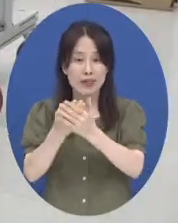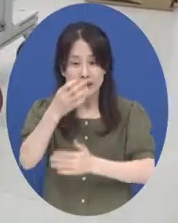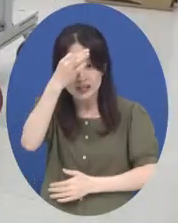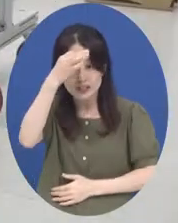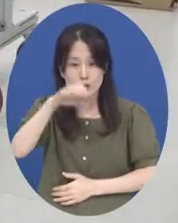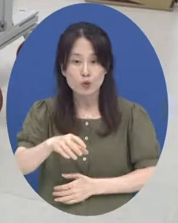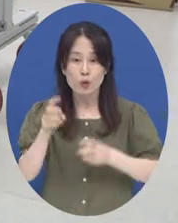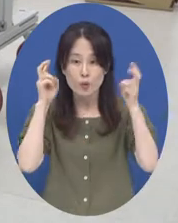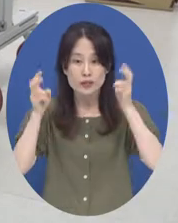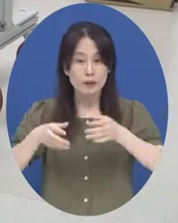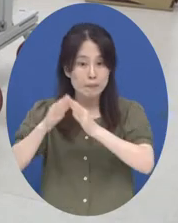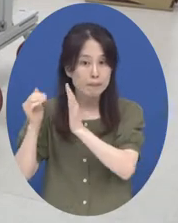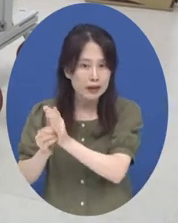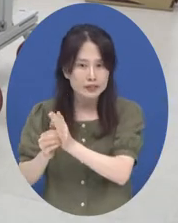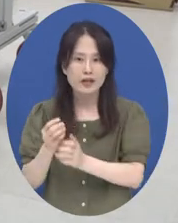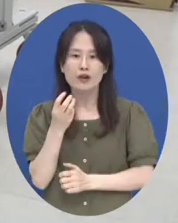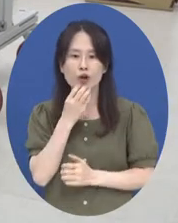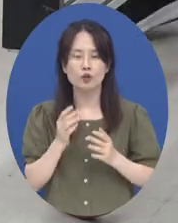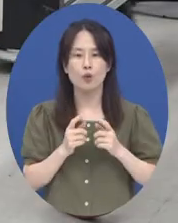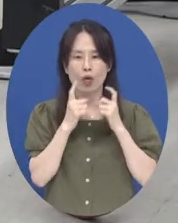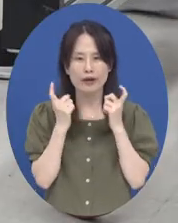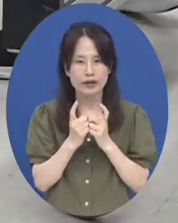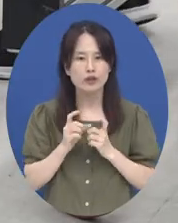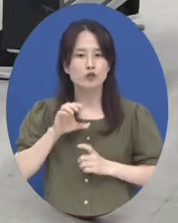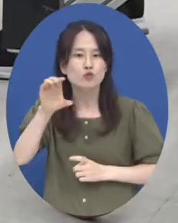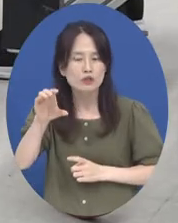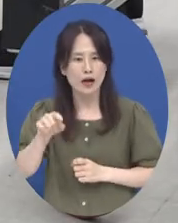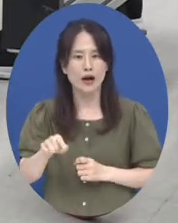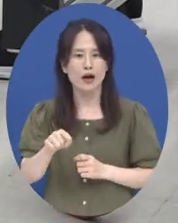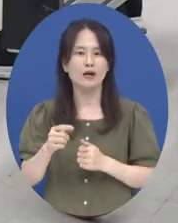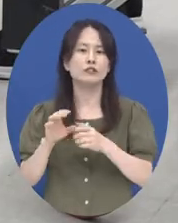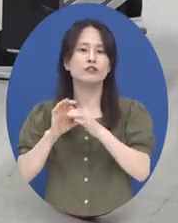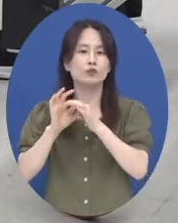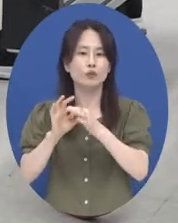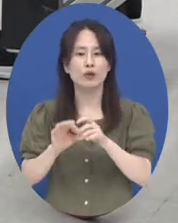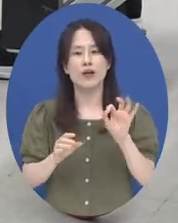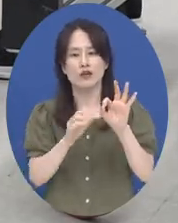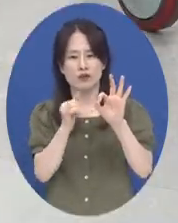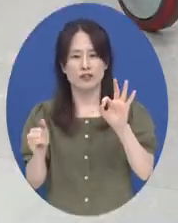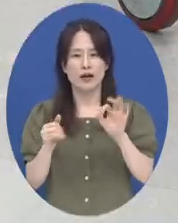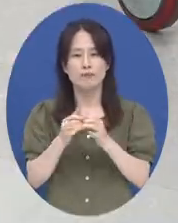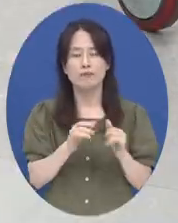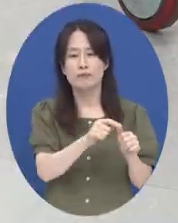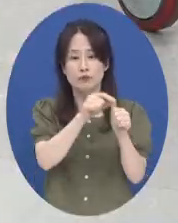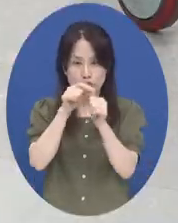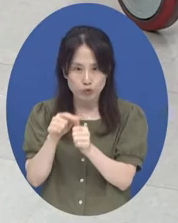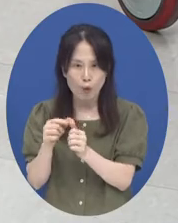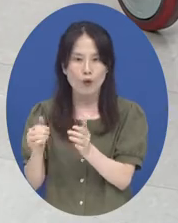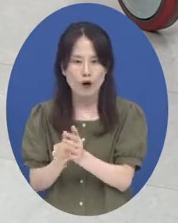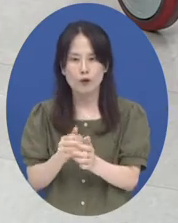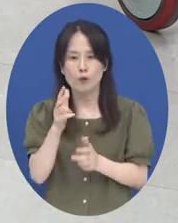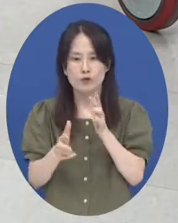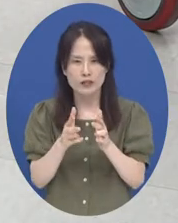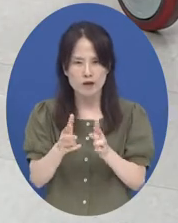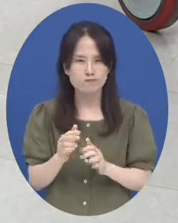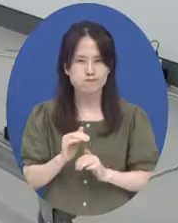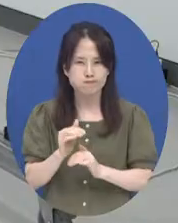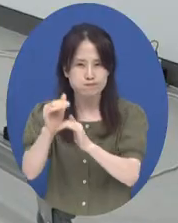스타트업은 경기도의 민간 투자 연계형 기술 창업 지원을 통해 10명의 인력을 보강하고 사업화에 박차를 가하고